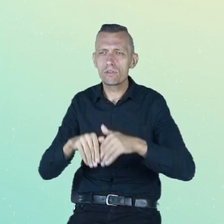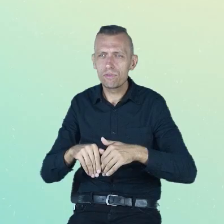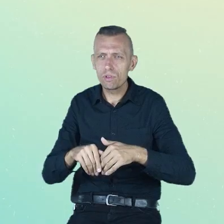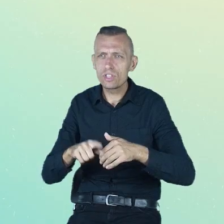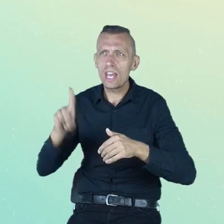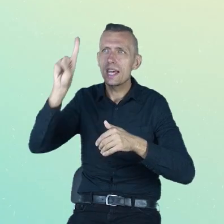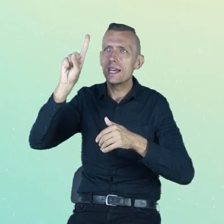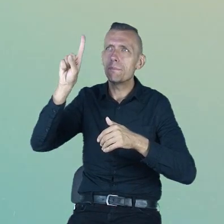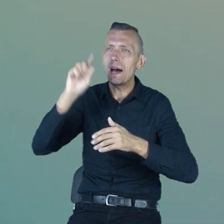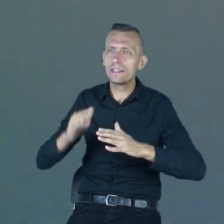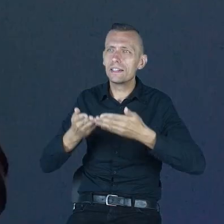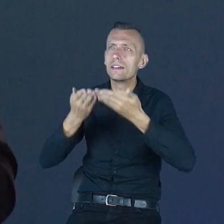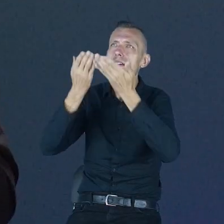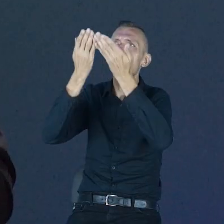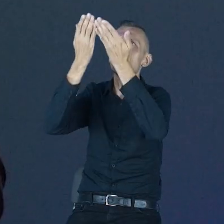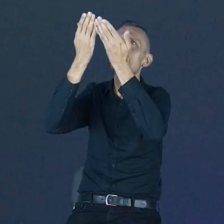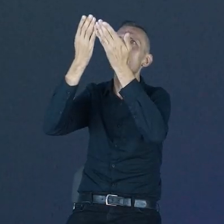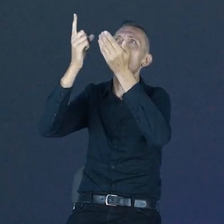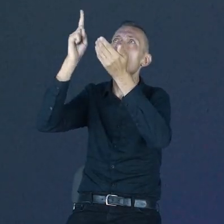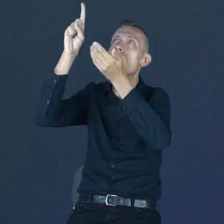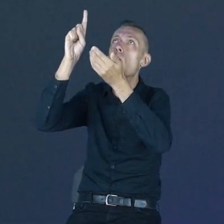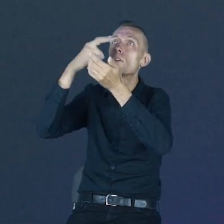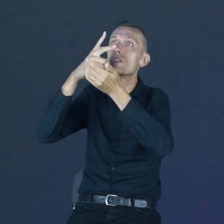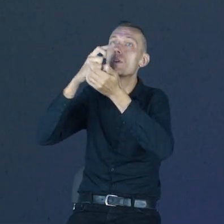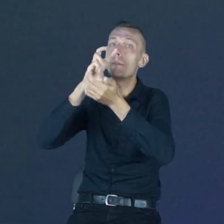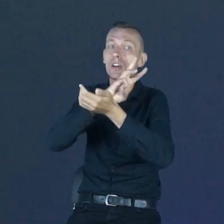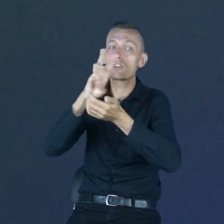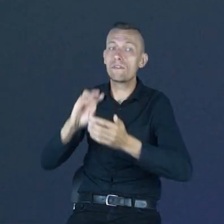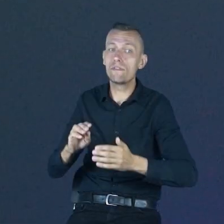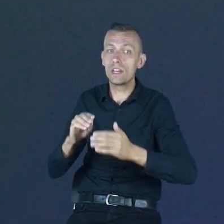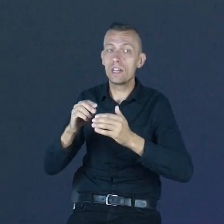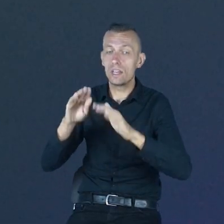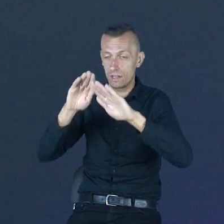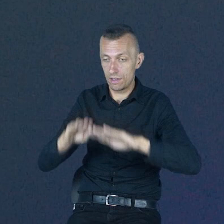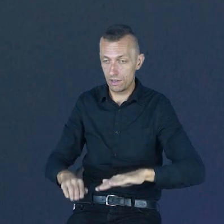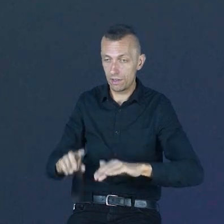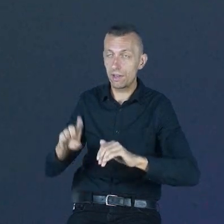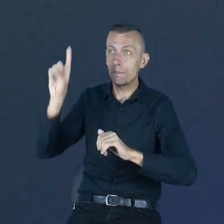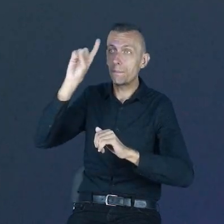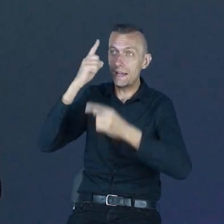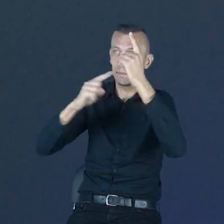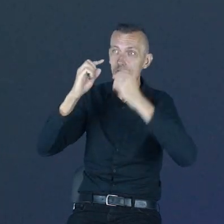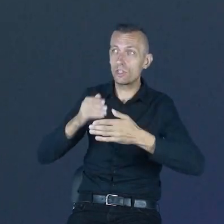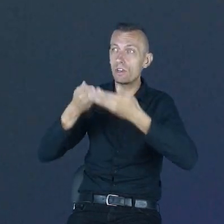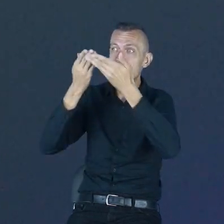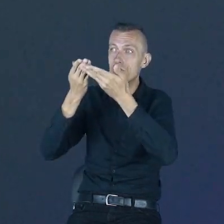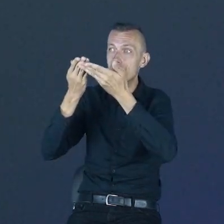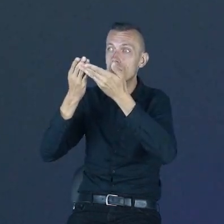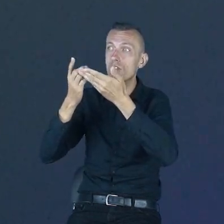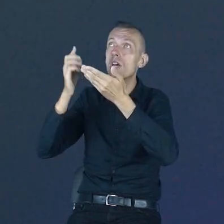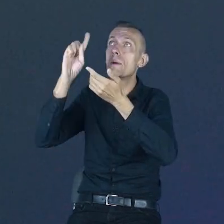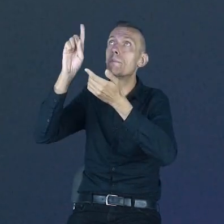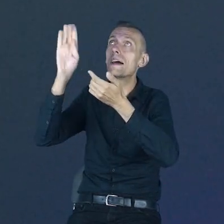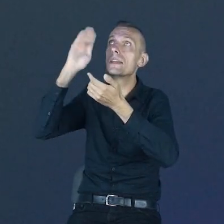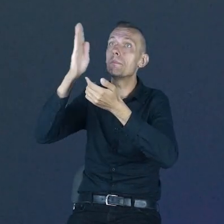tym fragmencie w ogóle dziękuję Bogu za to, że kiedy Bóg mówi o uniżeniu, to po to, żeby nas wywyższyć. Bo kiedy próbujesz się wywyższyć, to